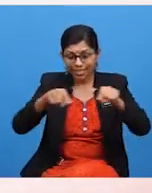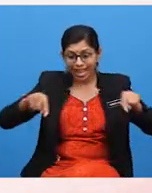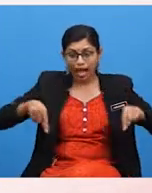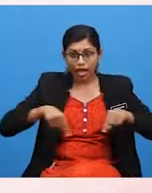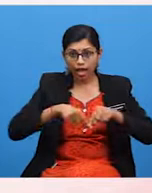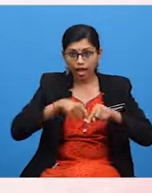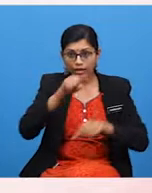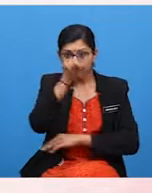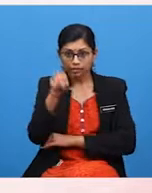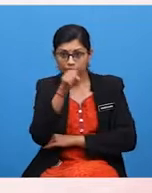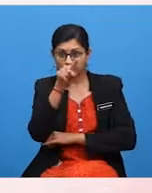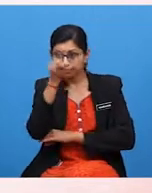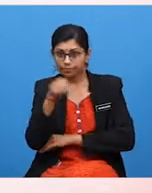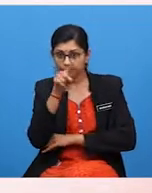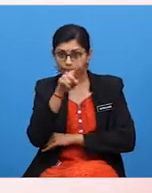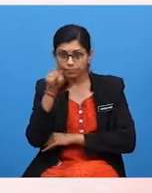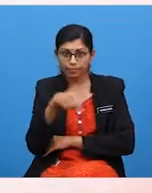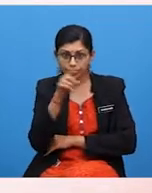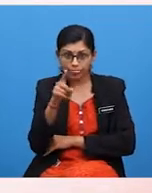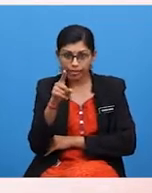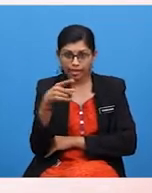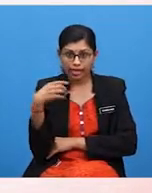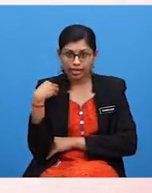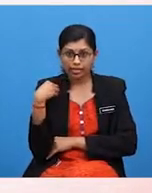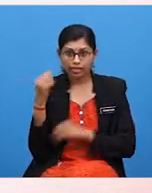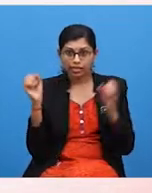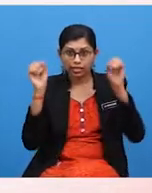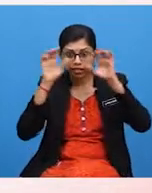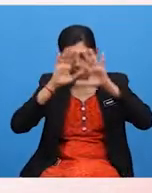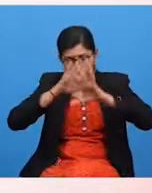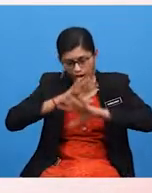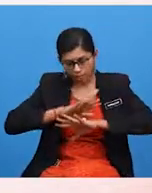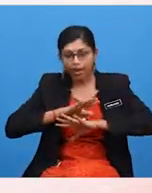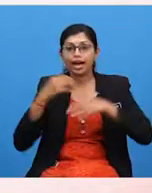yang terdiri daripada gelang cerah dan gelang gelap.